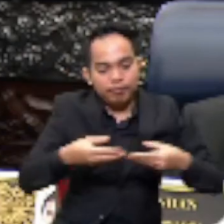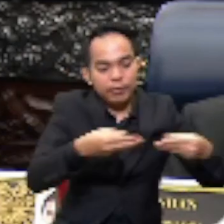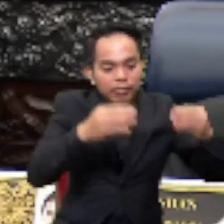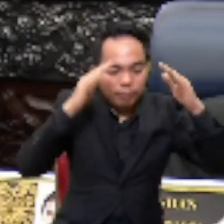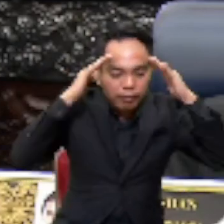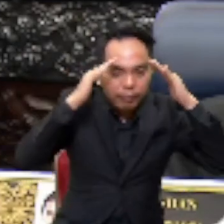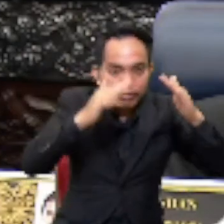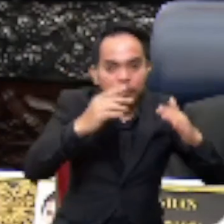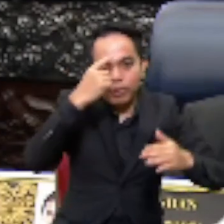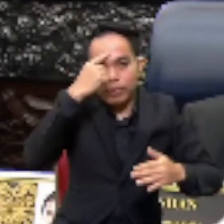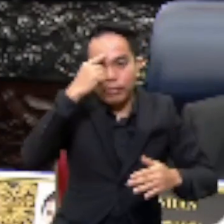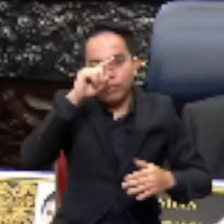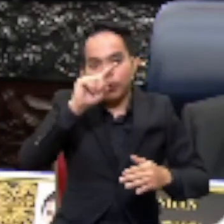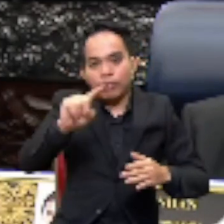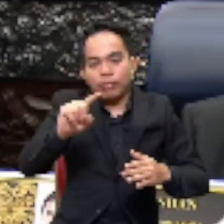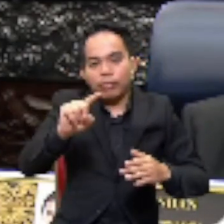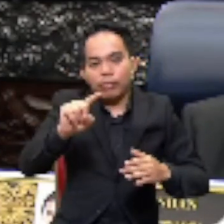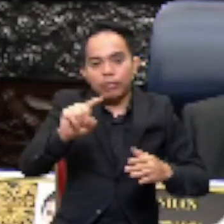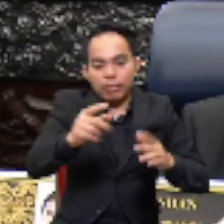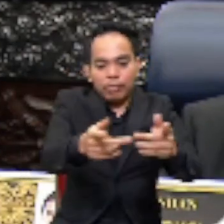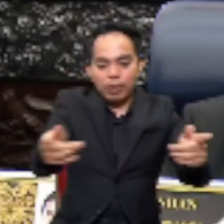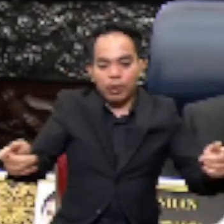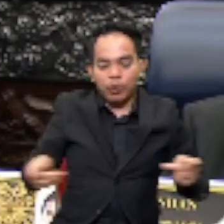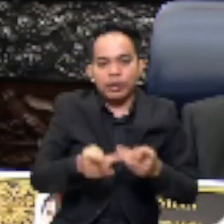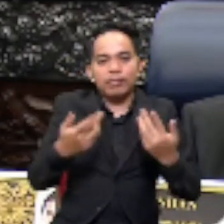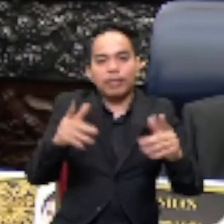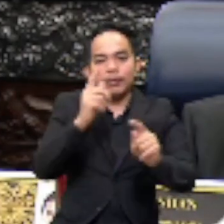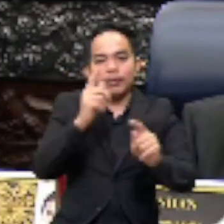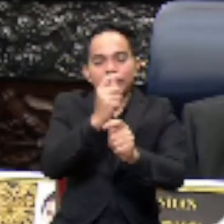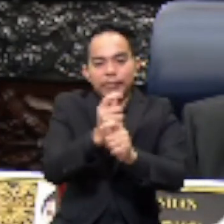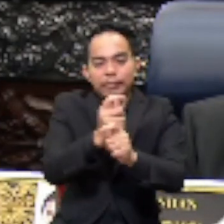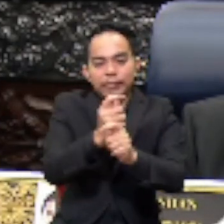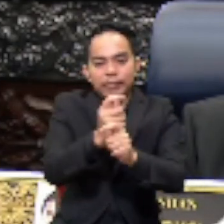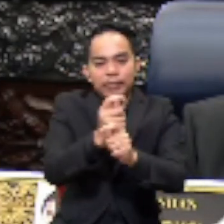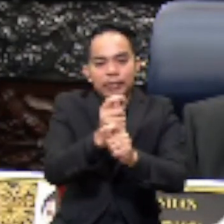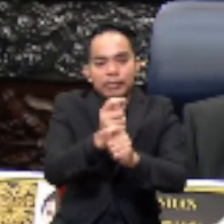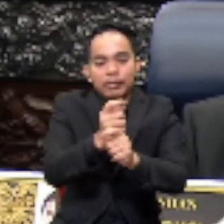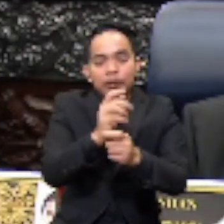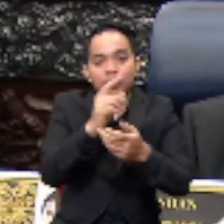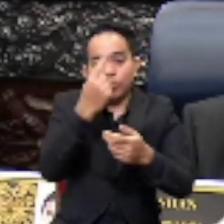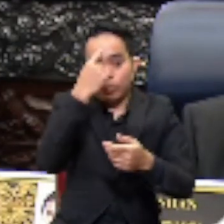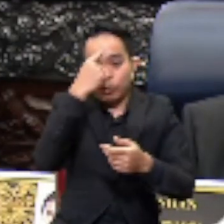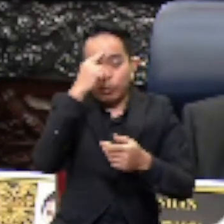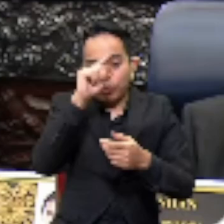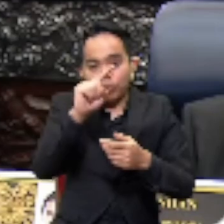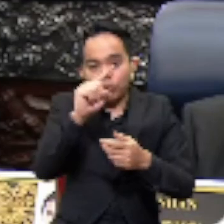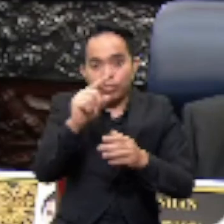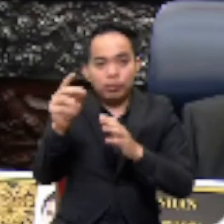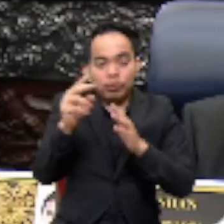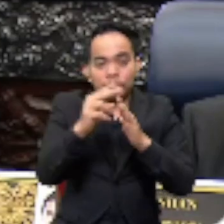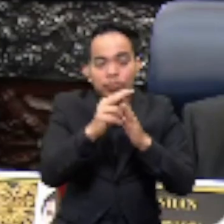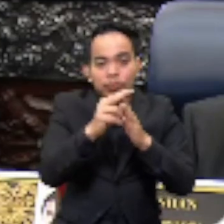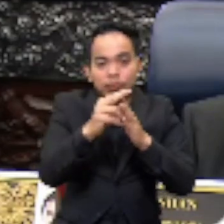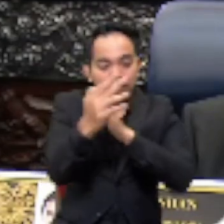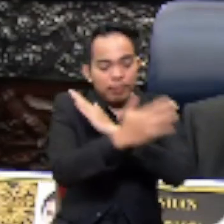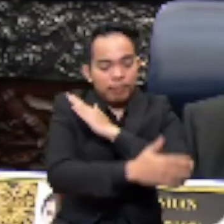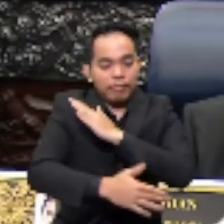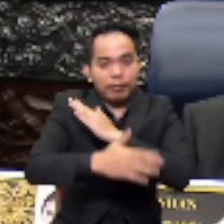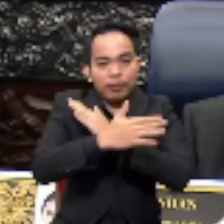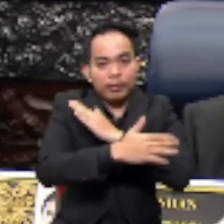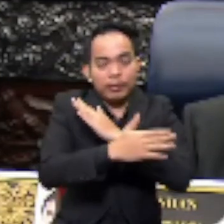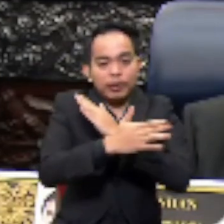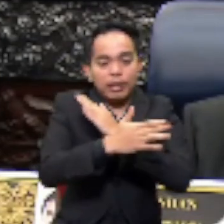perhatian mengambil kira keunikan kawasan dan geografi sebagai mekanisme perundangan yang komprehensif tuan yang di-pertua